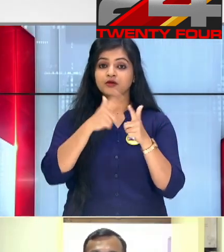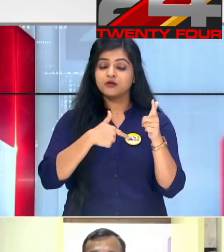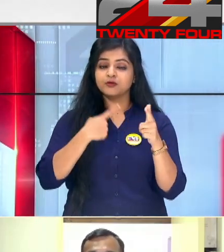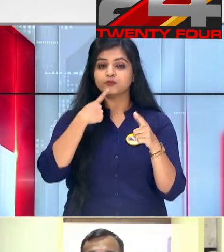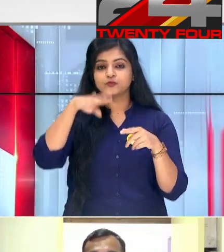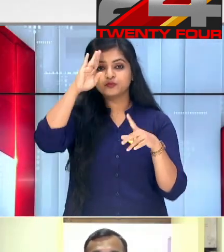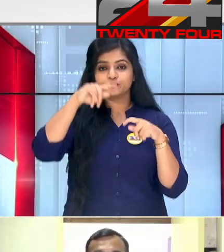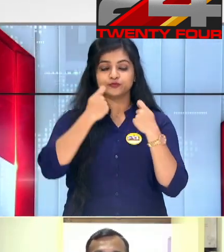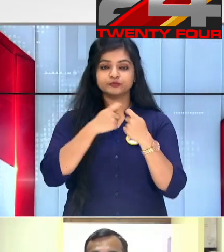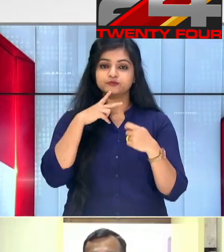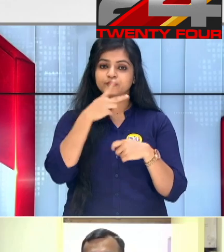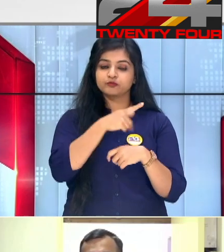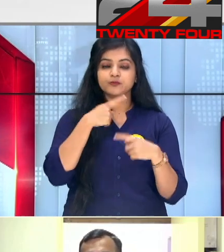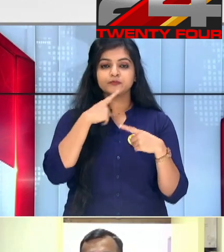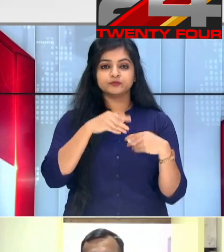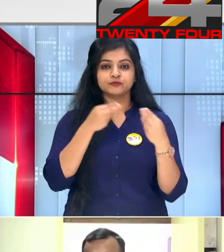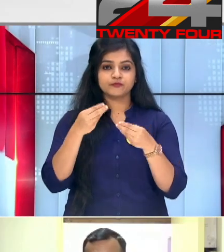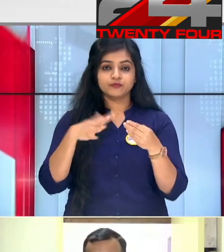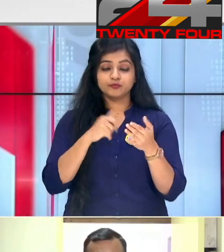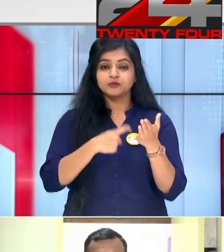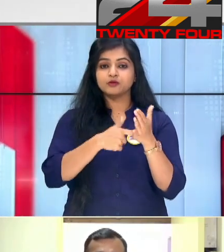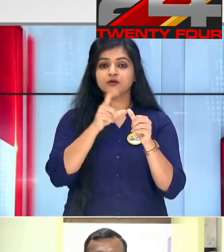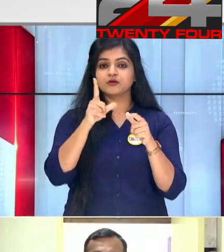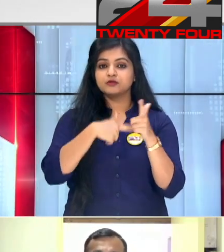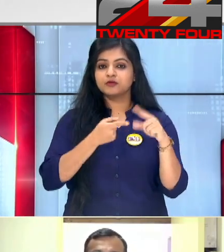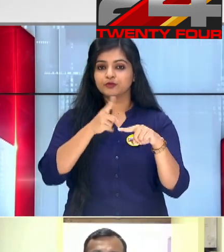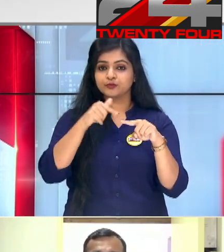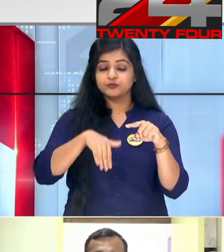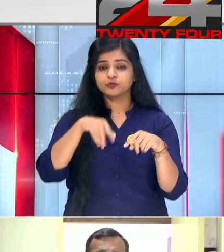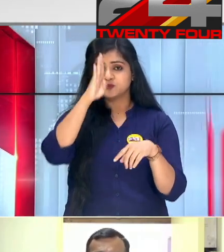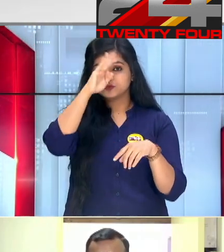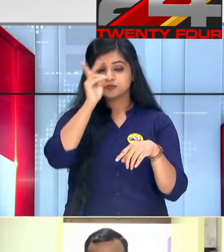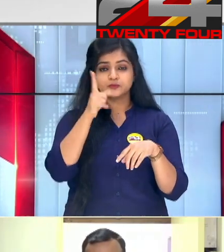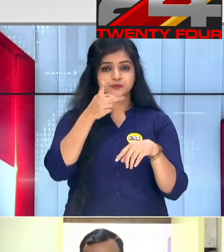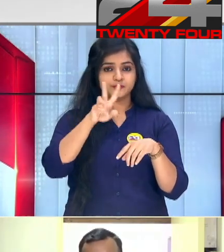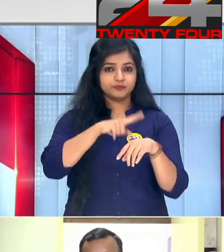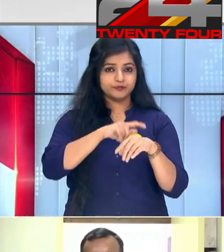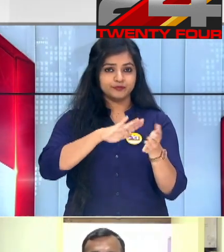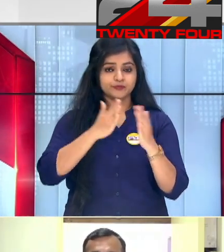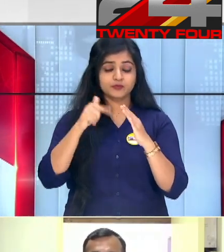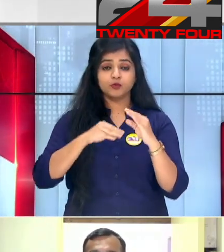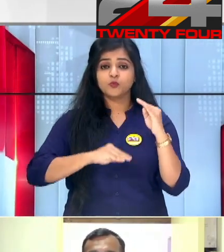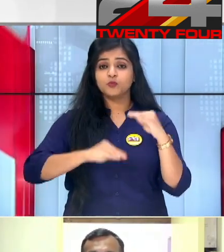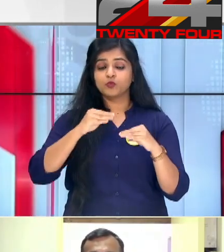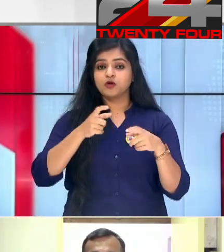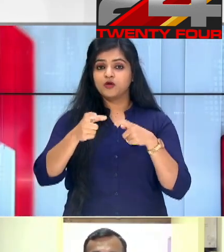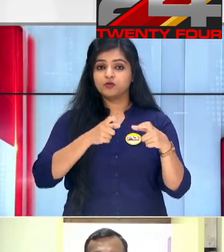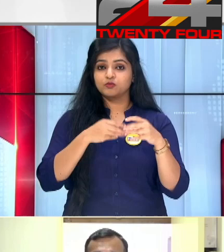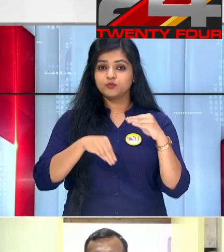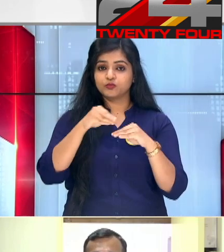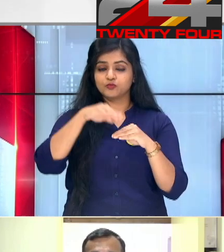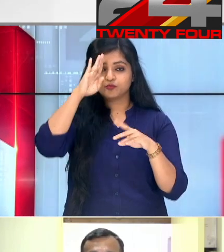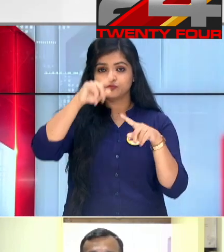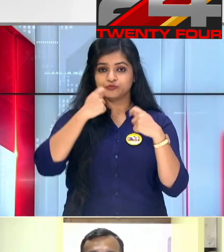പോലീസിന് അനുമതി നൽകാൻ നിർദ്ദേശവും നൽകുകയായിരുന്നു. അങ്ങനെയാണ് എന്തായാലും റാലി നടക്കുന്നത്. ഇന്നിപ്പോൾ ഉച്ചയ്ക്ക് ശേഷം, അതായത് 12 മണിക്ക് ശേഷം അവിടെ വലിയ തോതിലുള്ള നിയന്ത്രണങ്ങൾ ഏർപ്പെടുത്തിയിട്ടുണ്ട്.